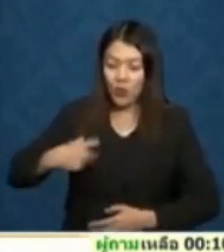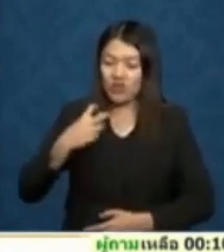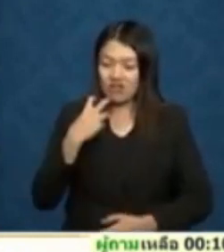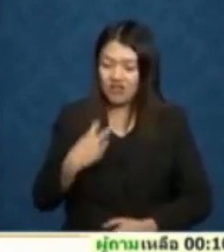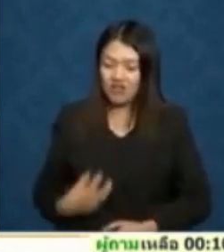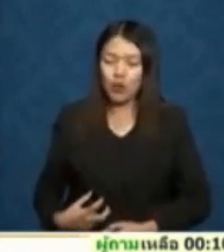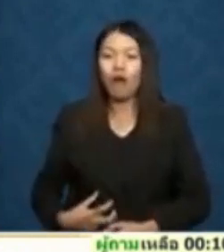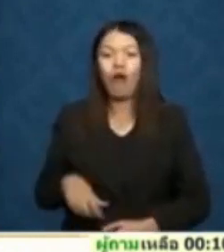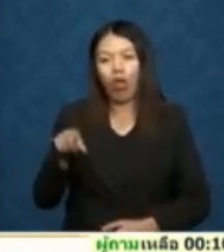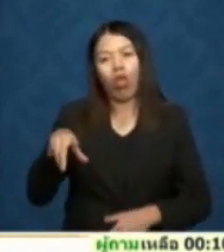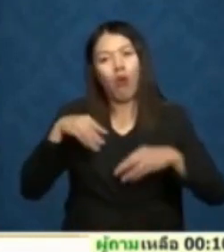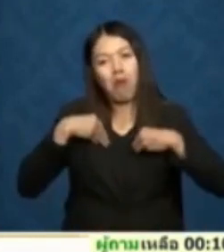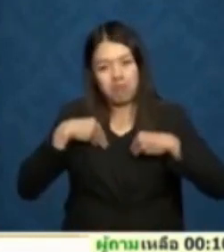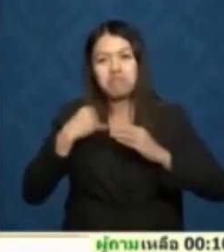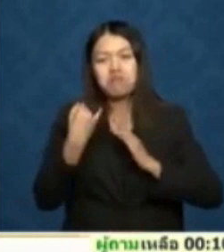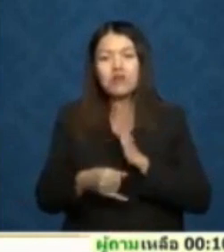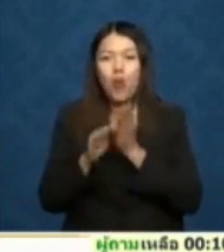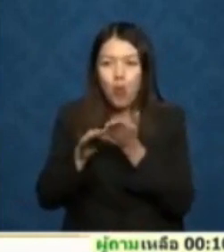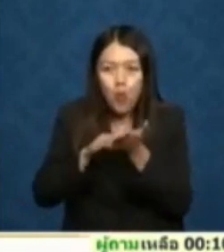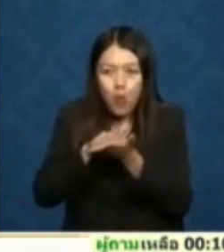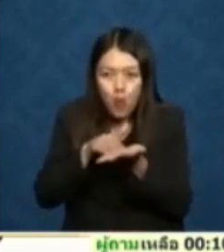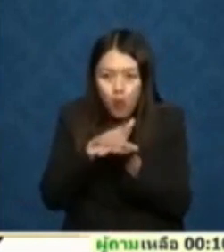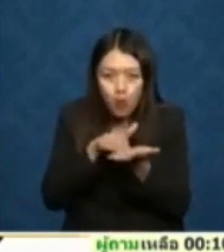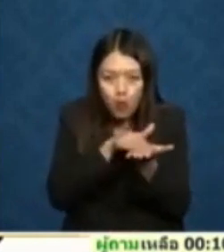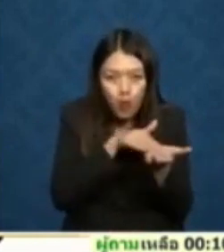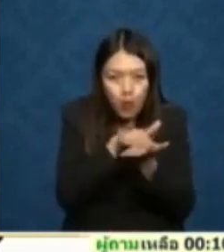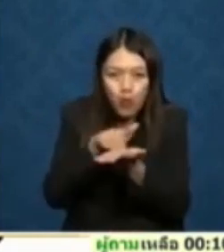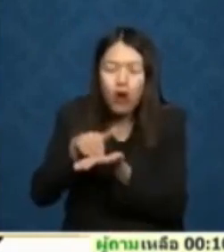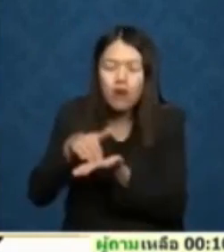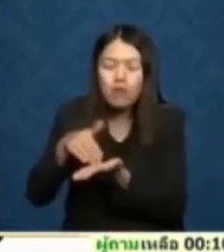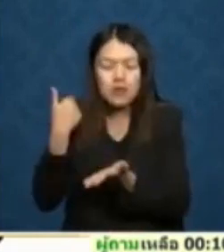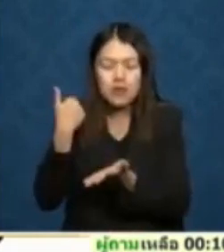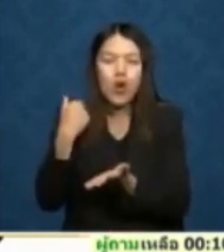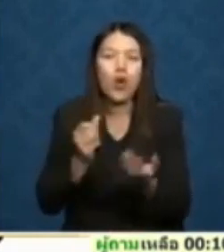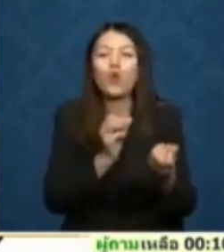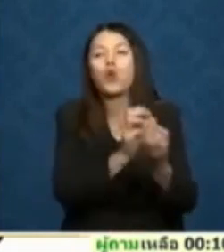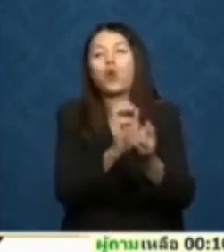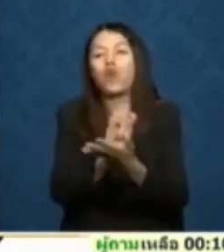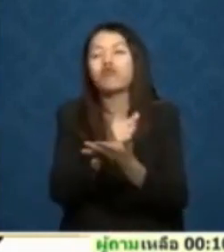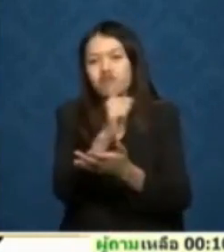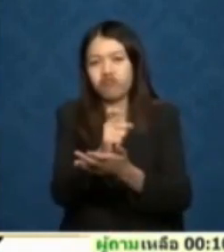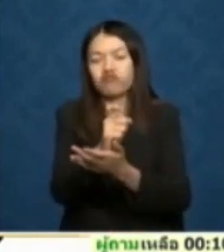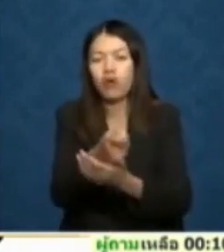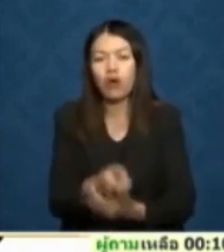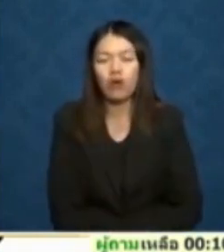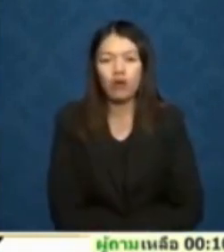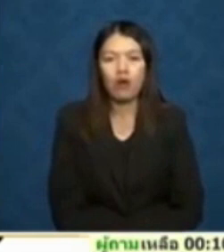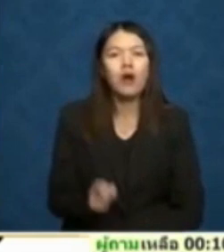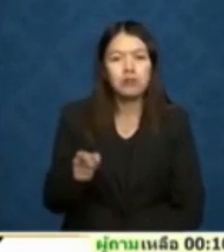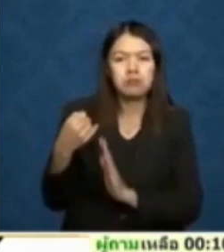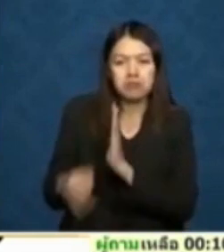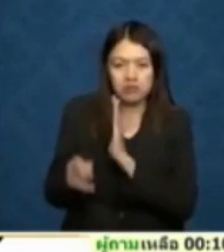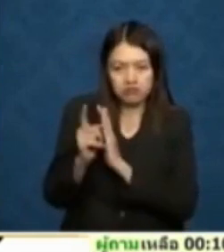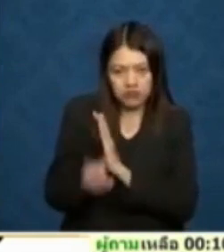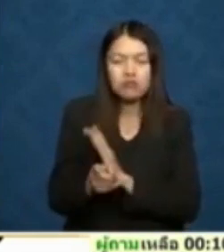ผิดและกล่าวโทษนะครับกล่าวขอโทษผู้เสียหายก็เป็นสิ่งหนึ่งที่ว่าเขาผิดจริง